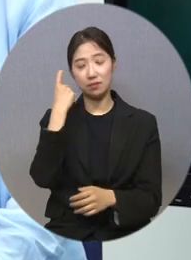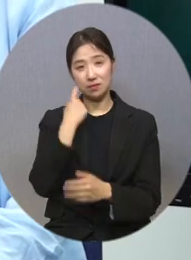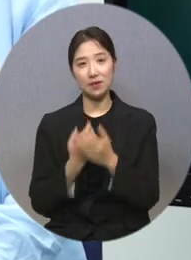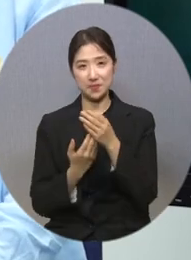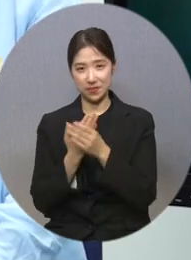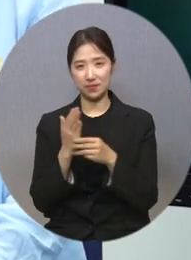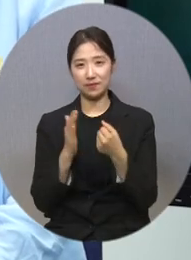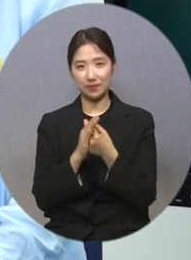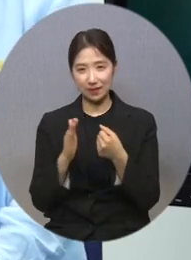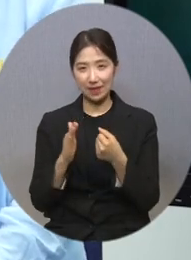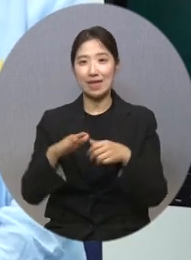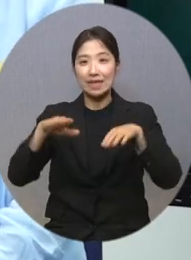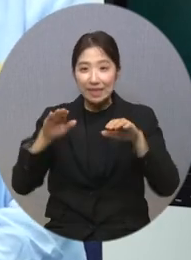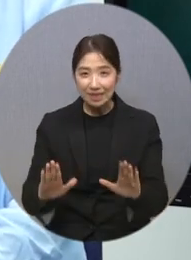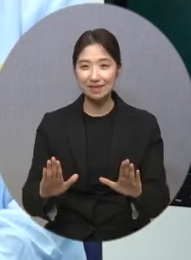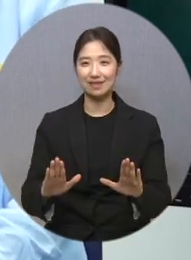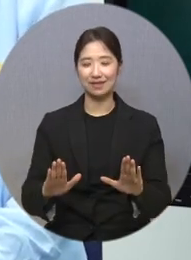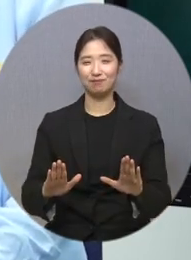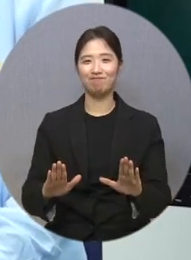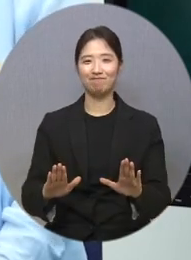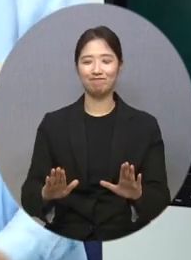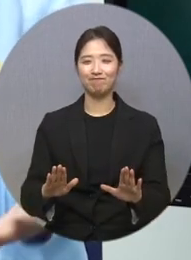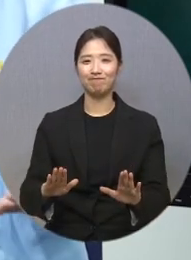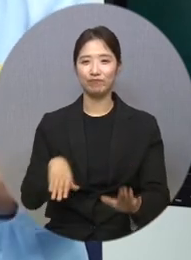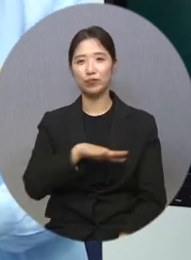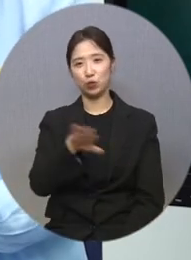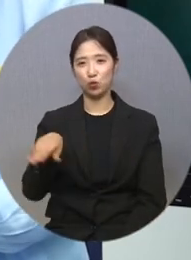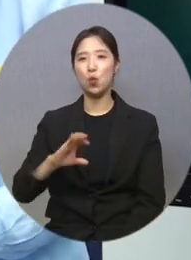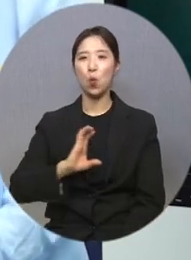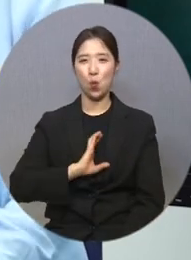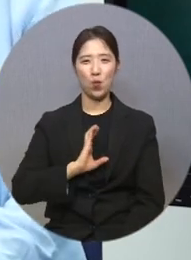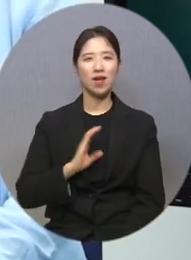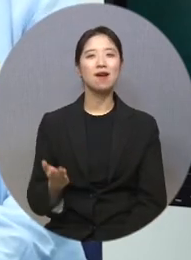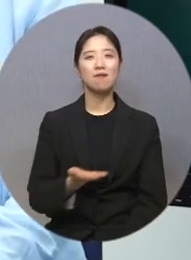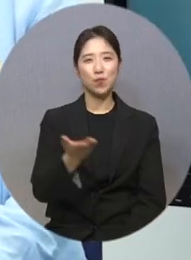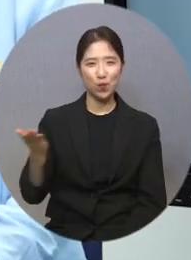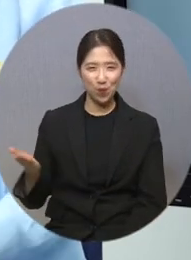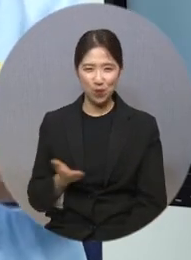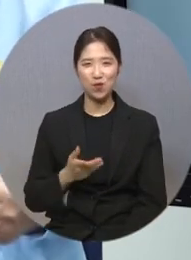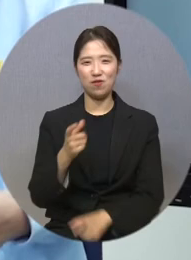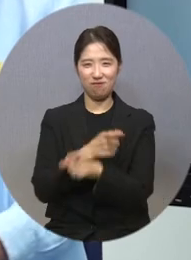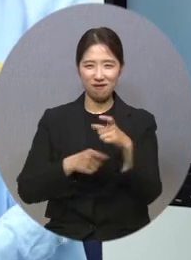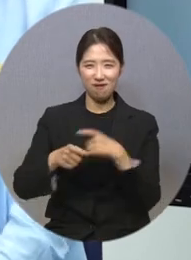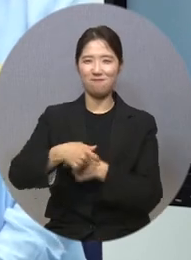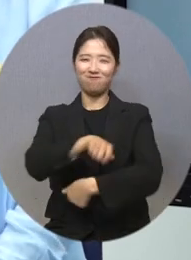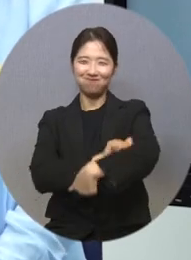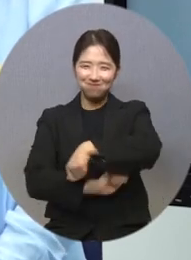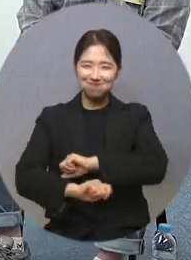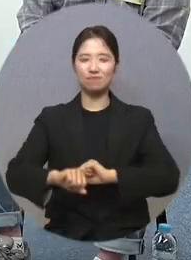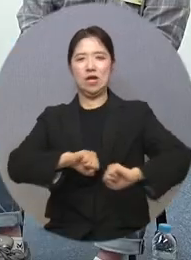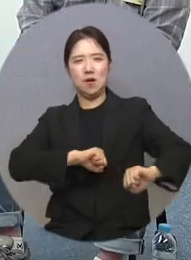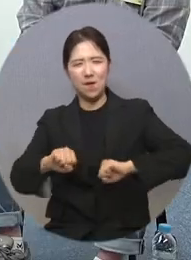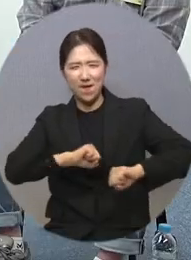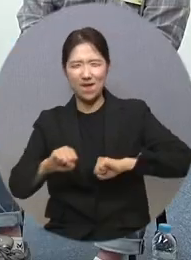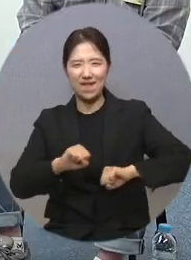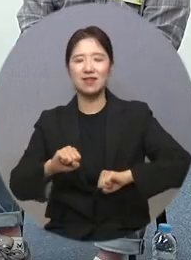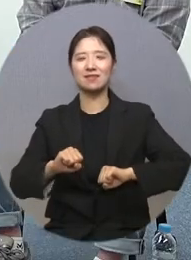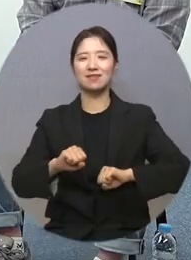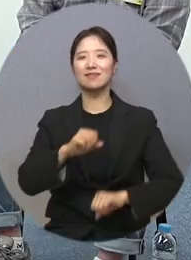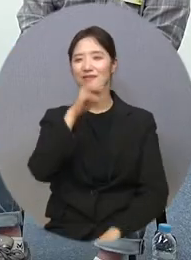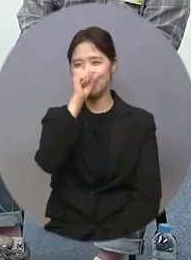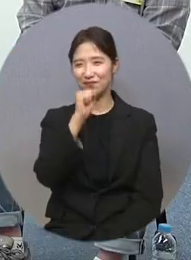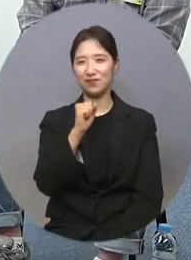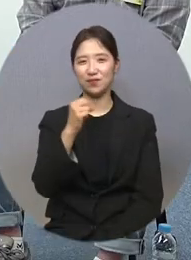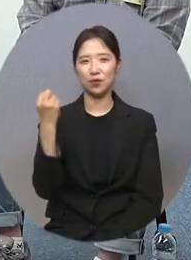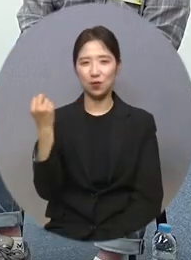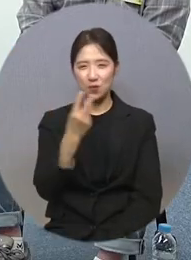들었을 때 이때에 진짜 우리 이렇게 코다 분들이 좀 더 적극적으로 활동하길 바라고